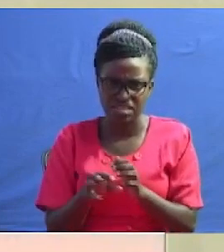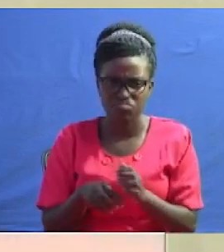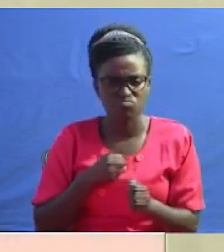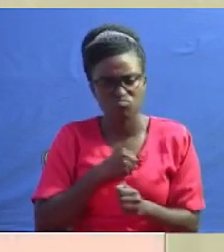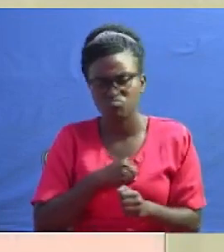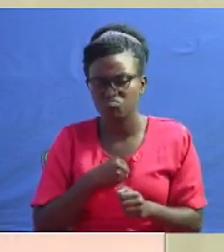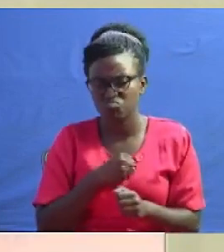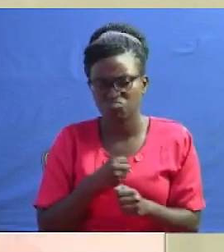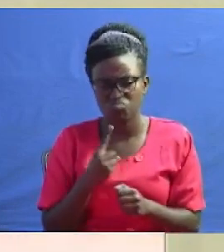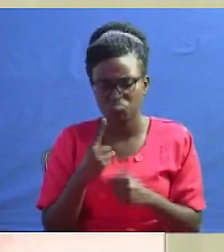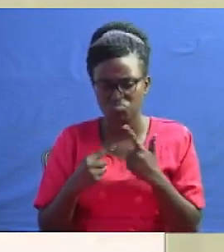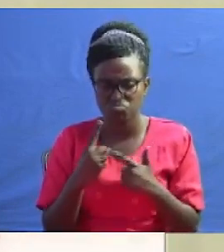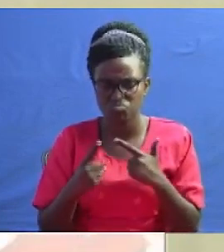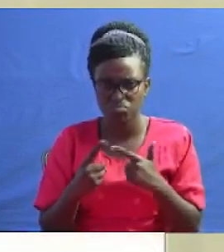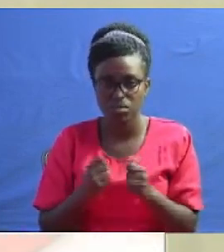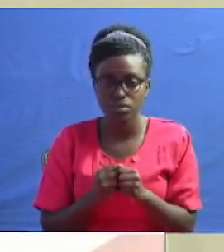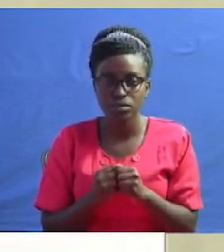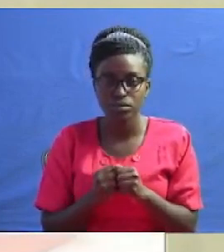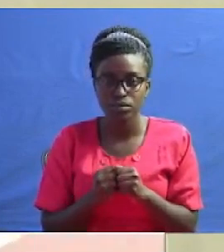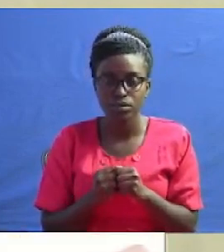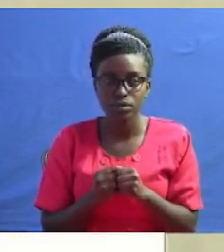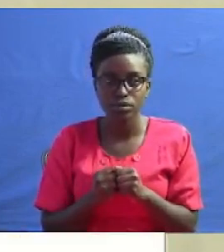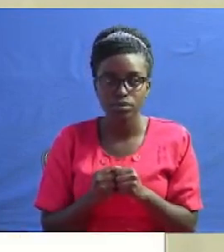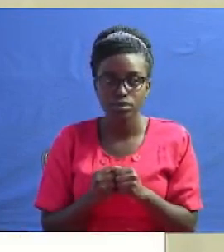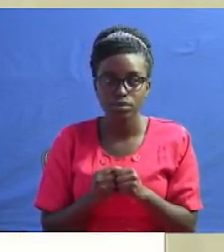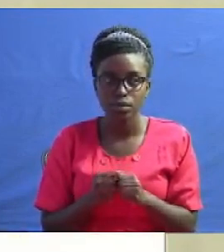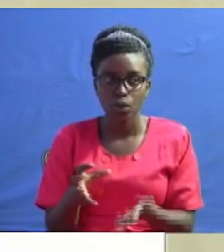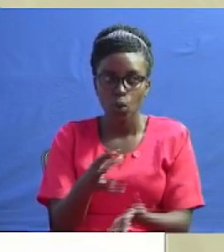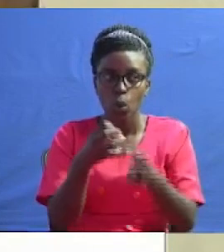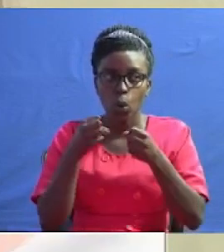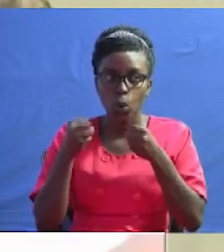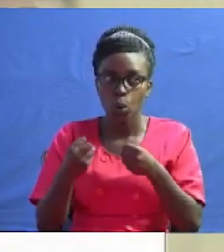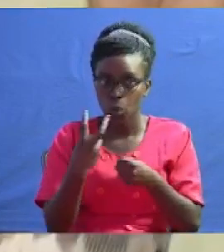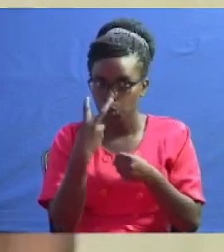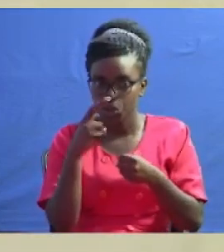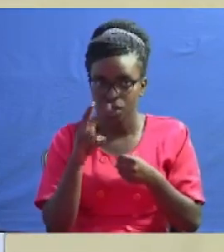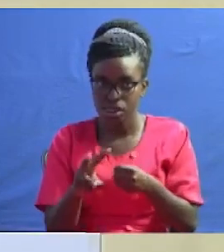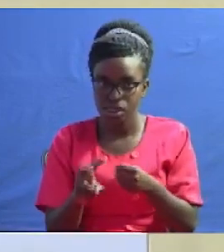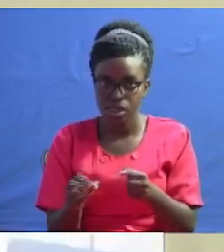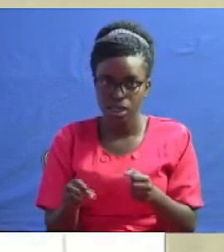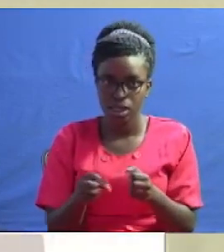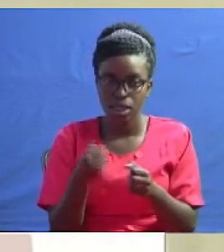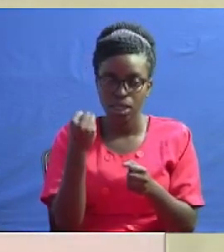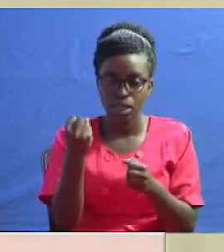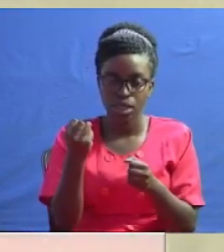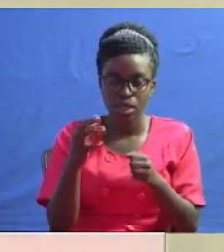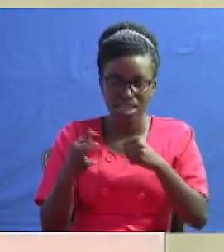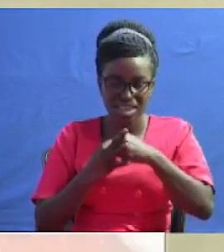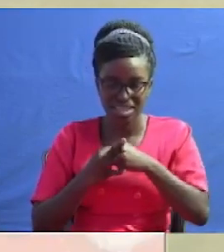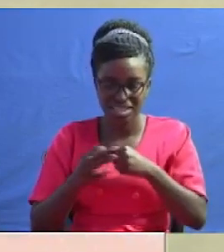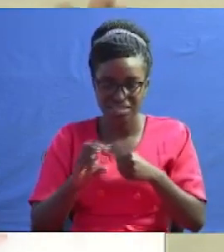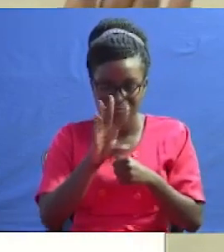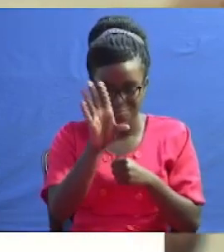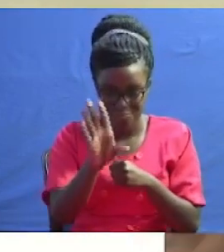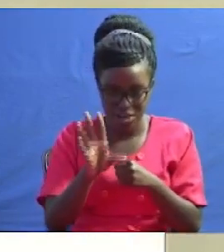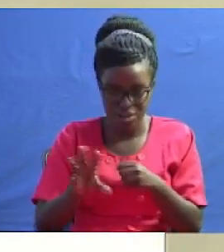we have started the debate that now we want to audit and see where the 85% goes. So that is the headache